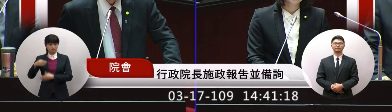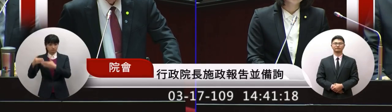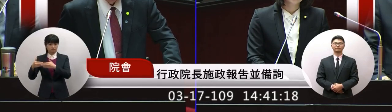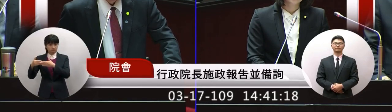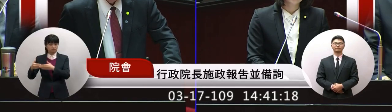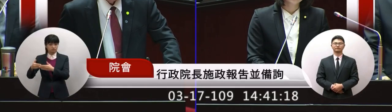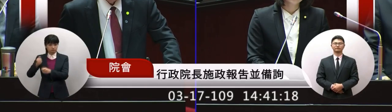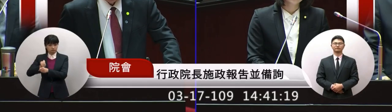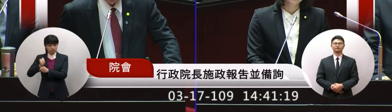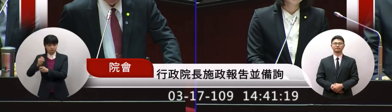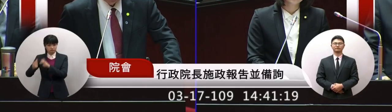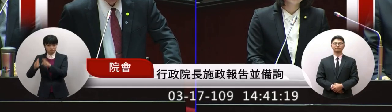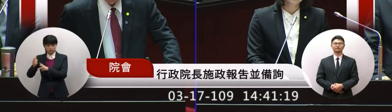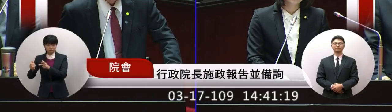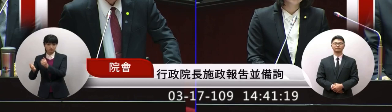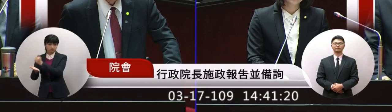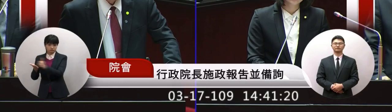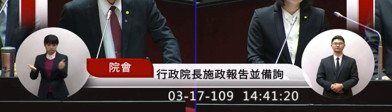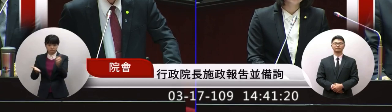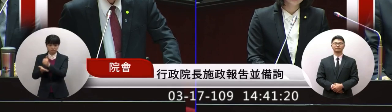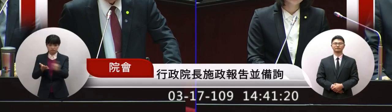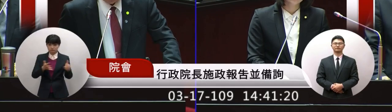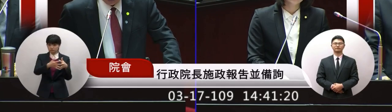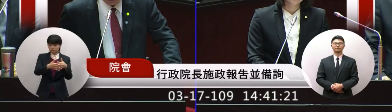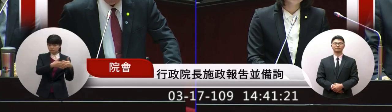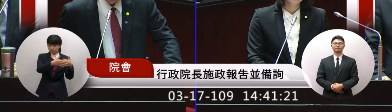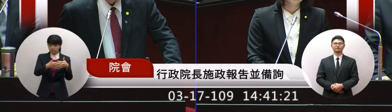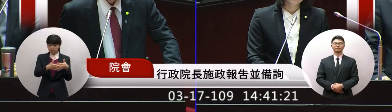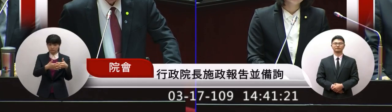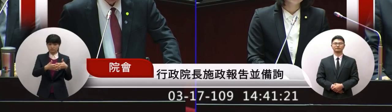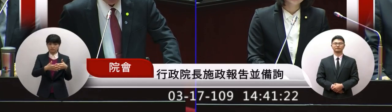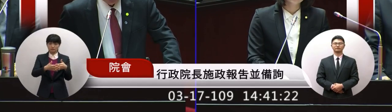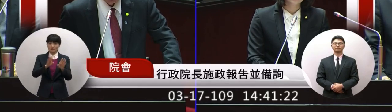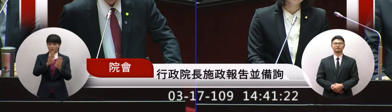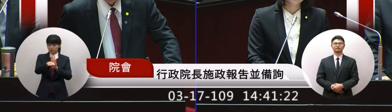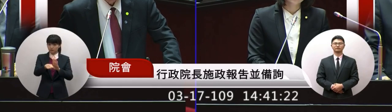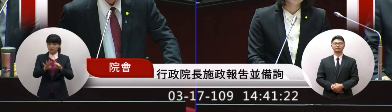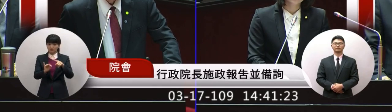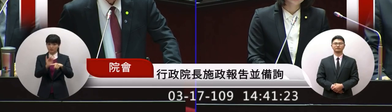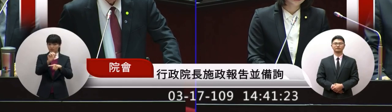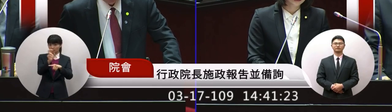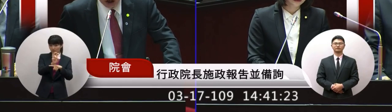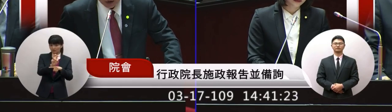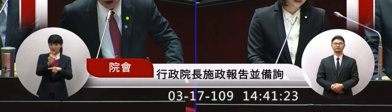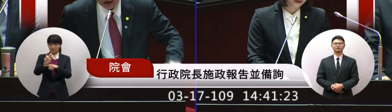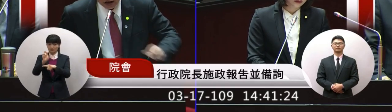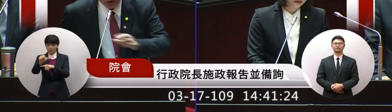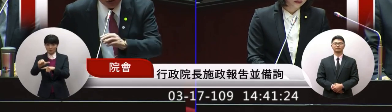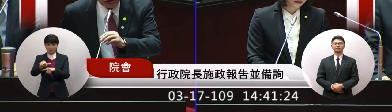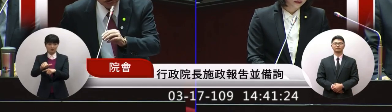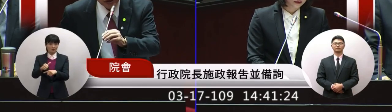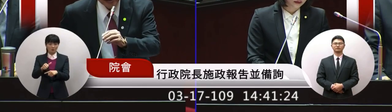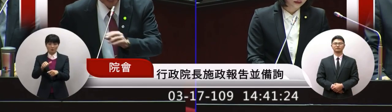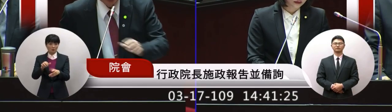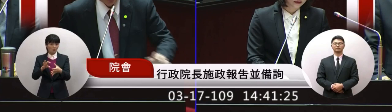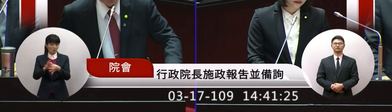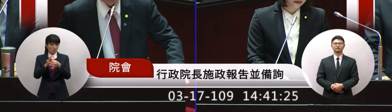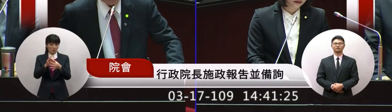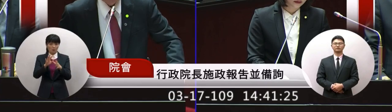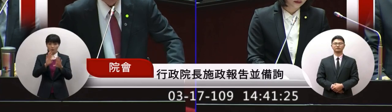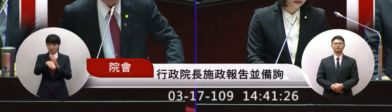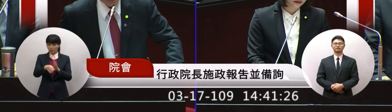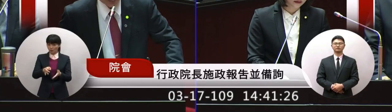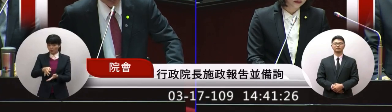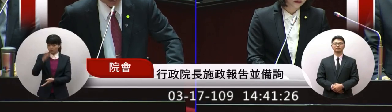品销到美国去要课20% 甚至25% 的惩罚性关税，所